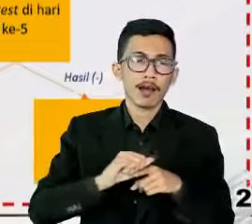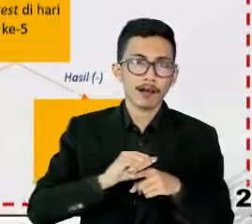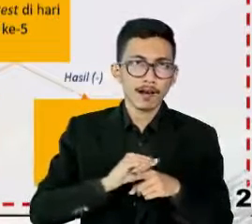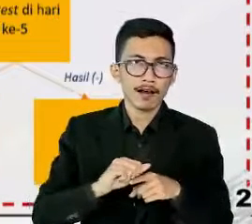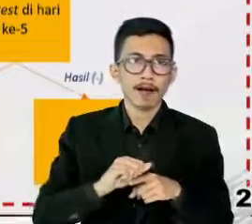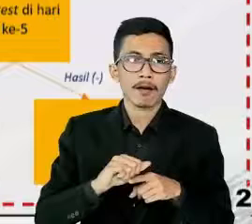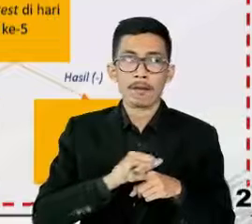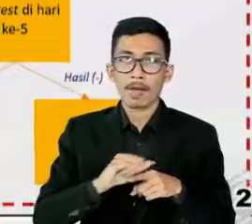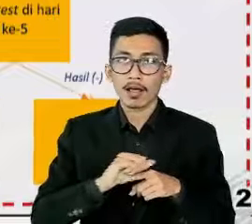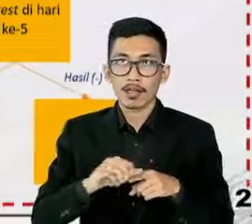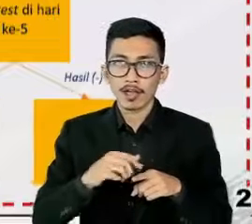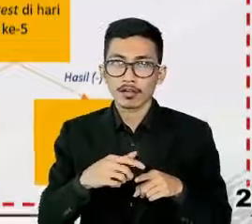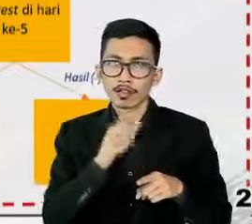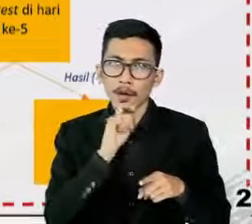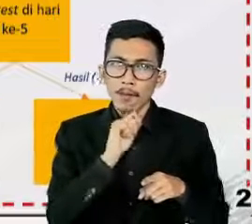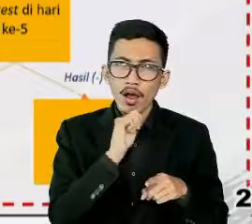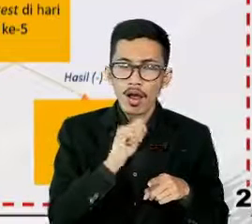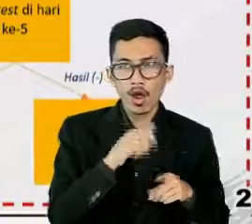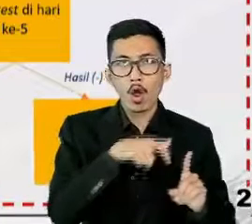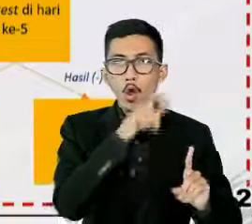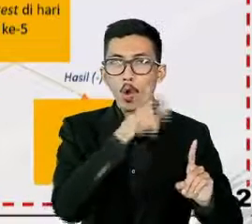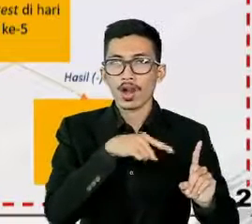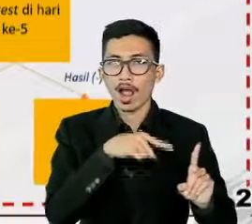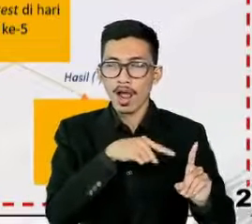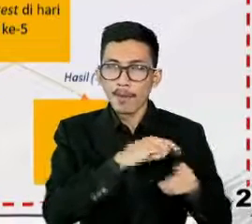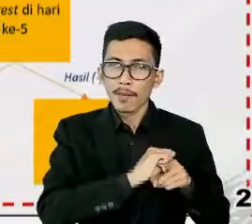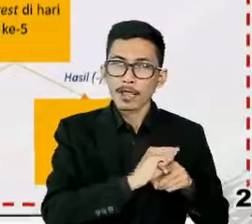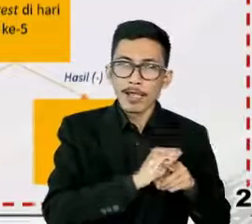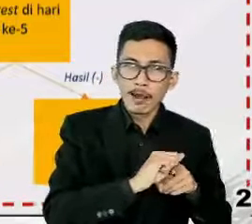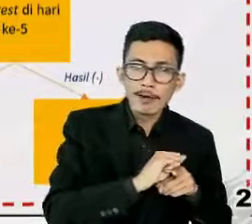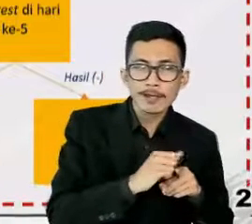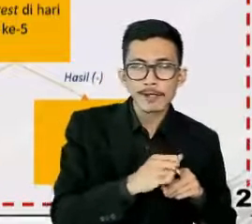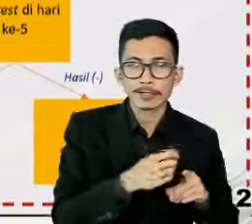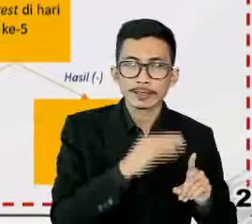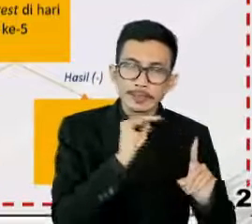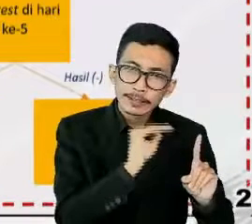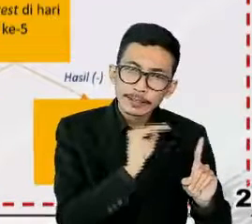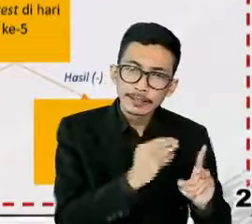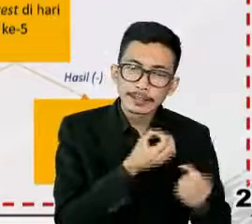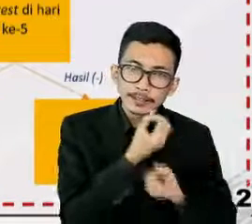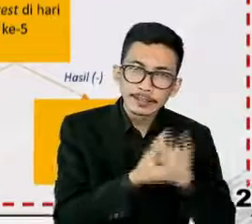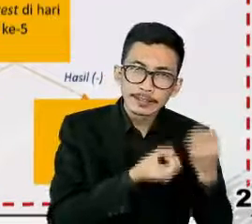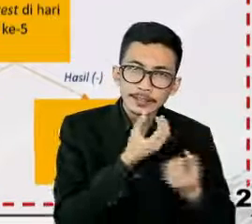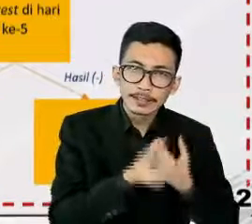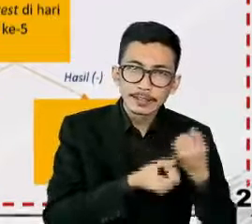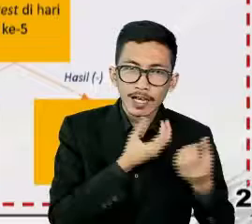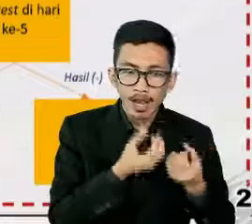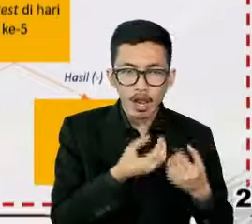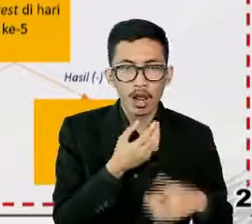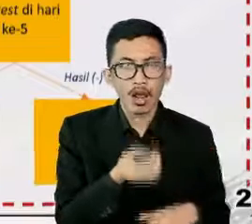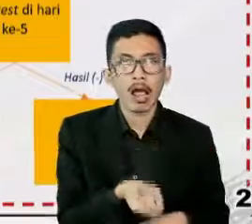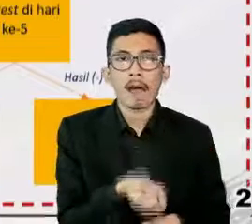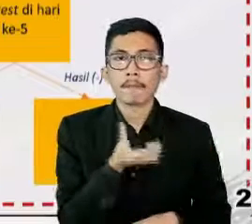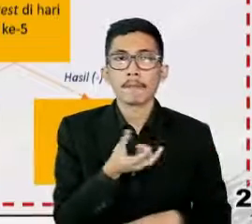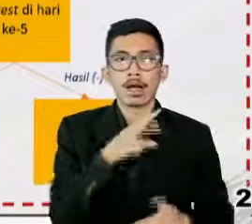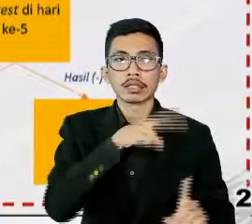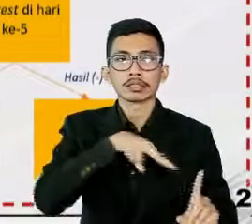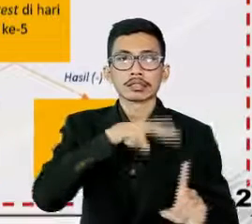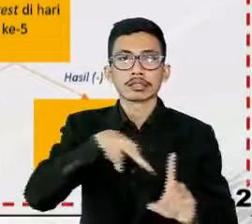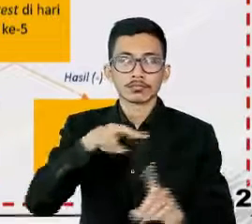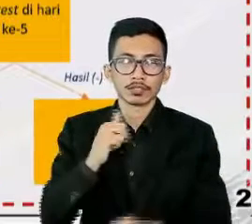hai babi tracer digital Tujuannya adalah untuk mempermudah Hai pelaksanaan